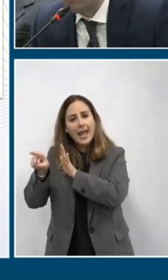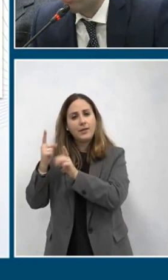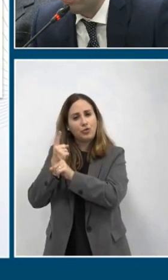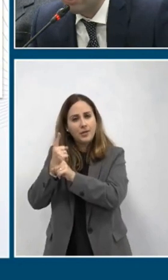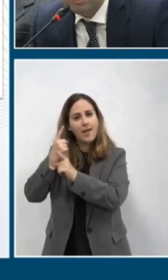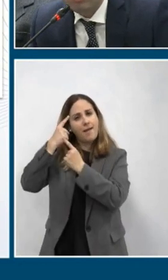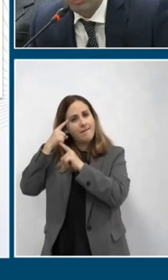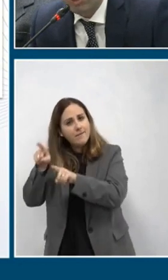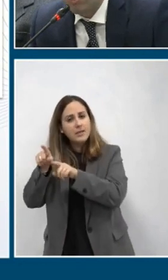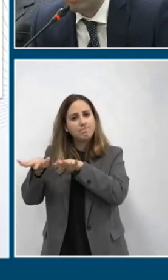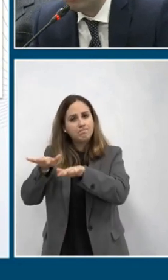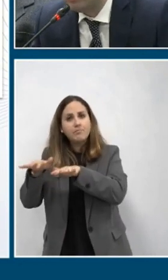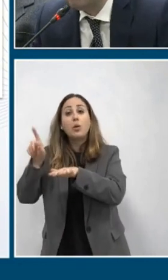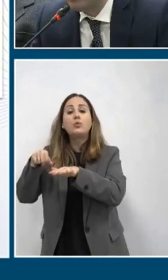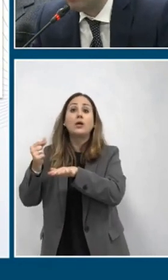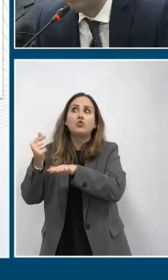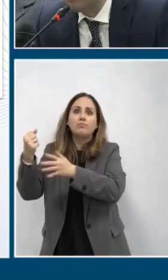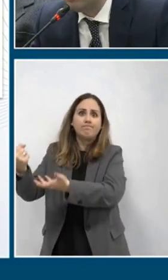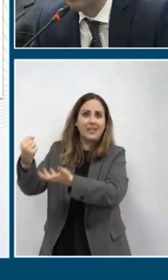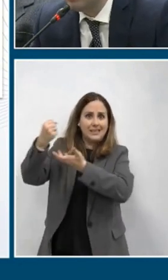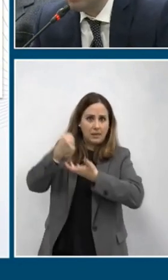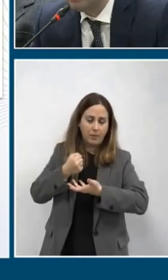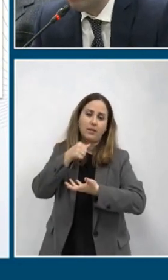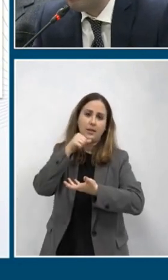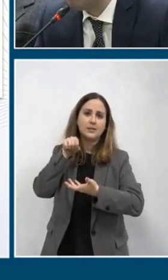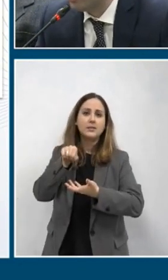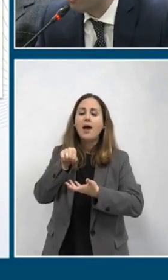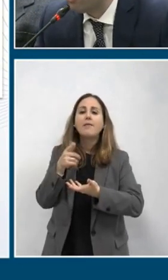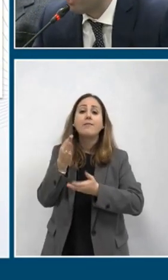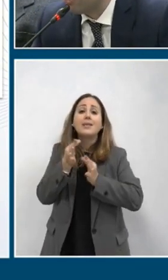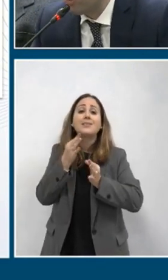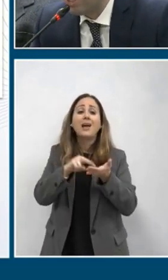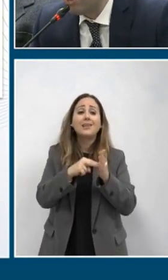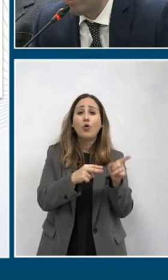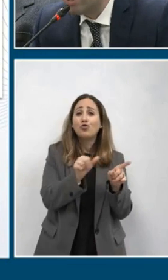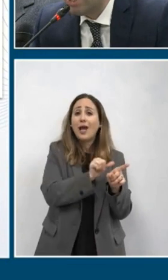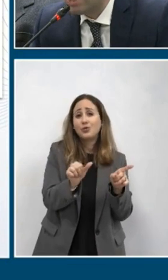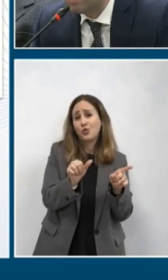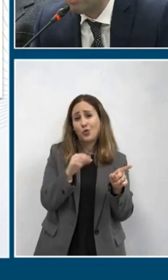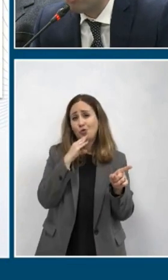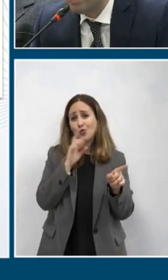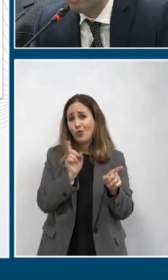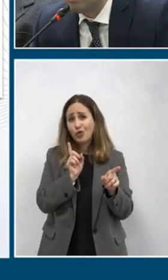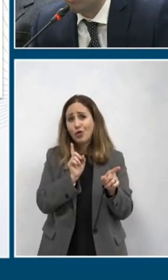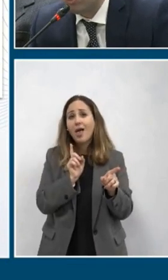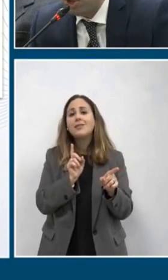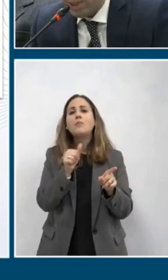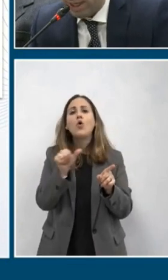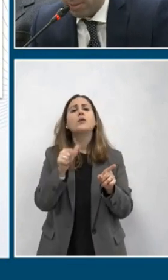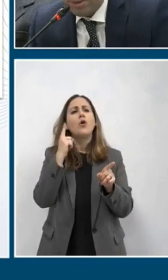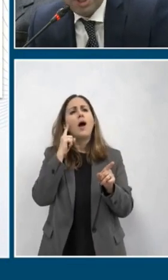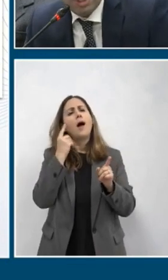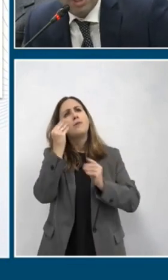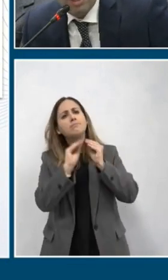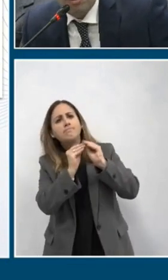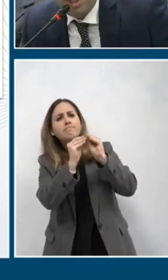altri supporti di tipo economico quindi di investimenti e ben poca cosa non arriva nella casa di quei malati di cui